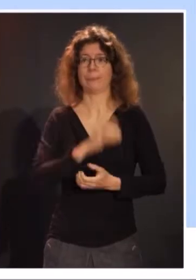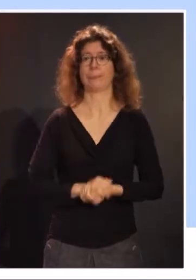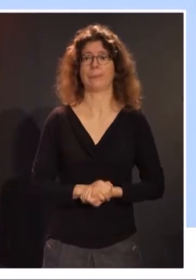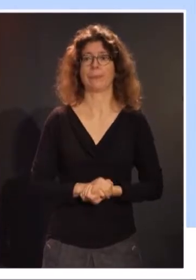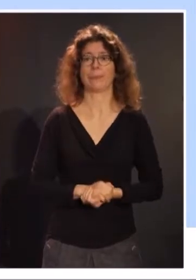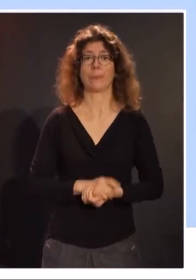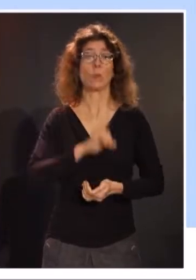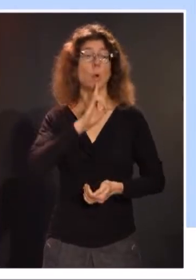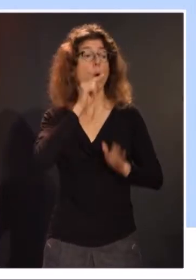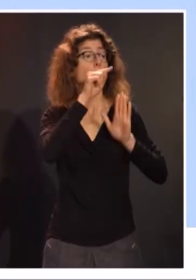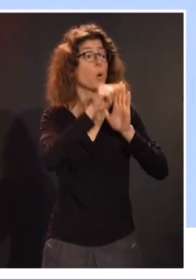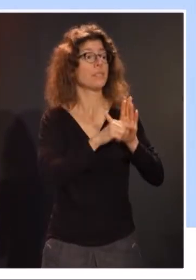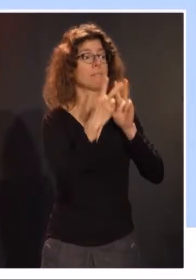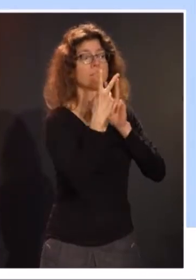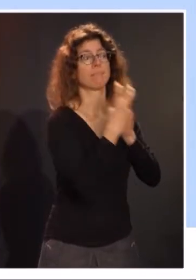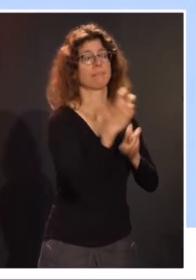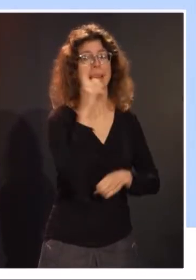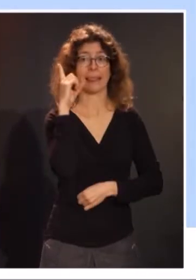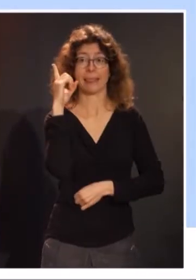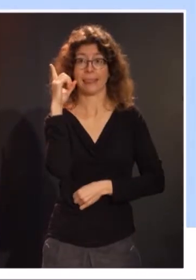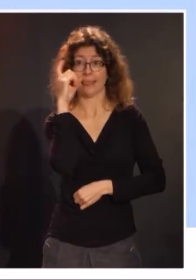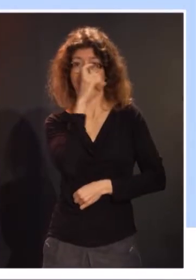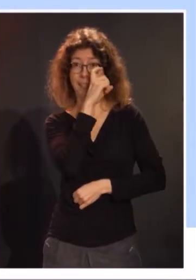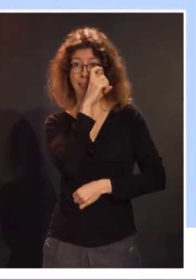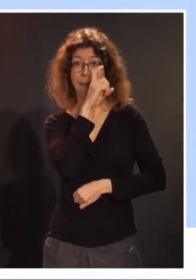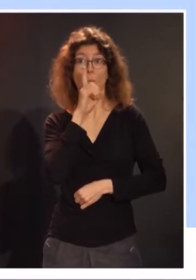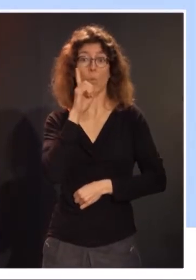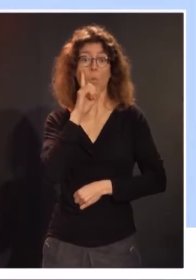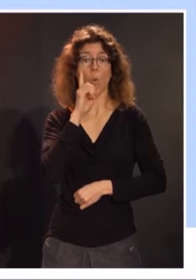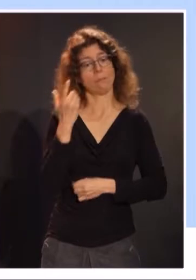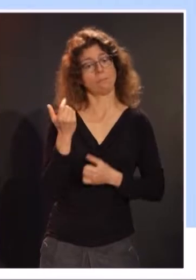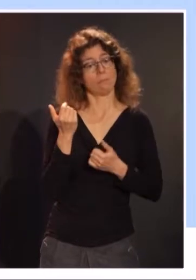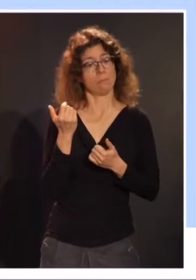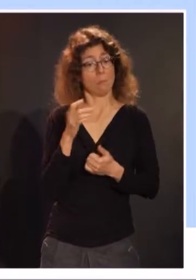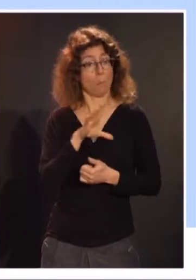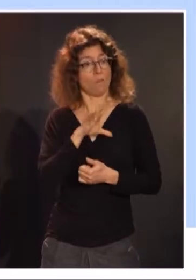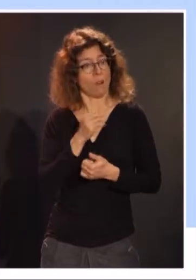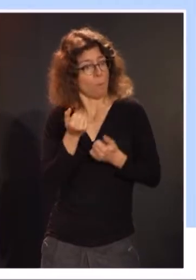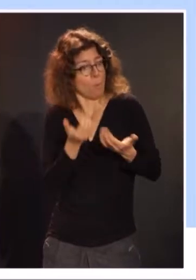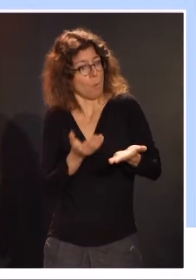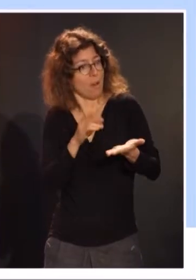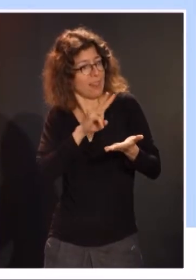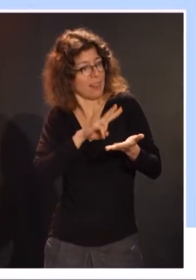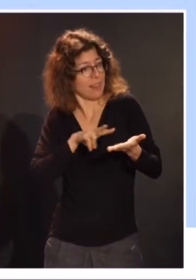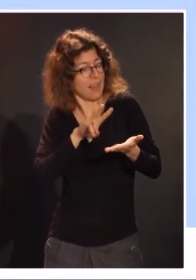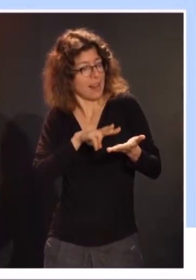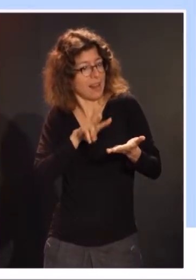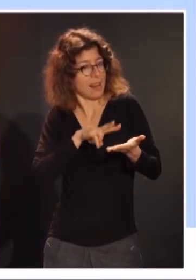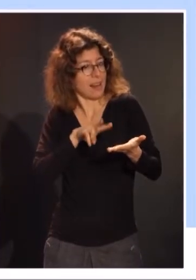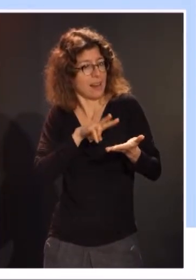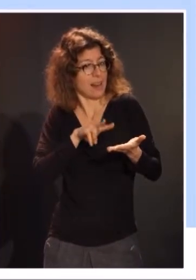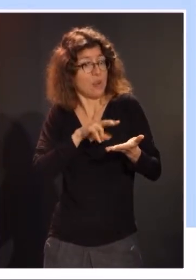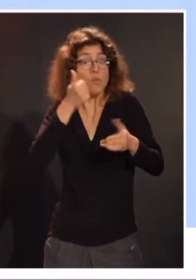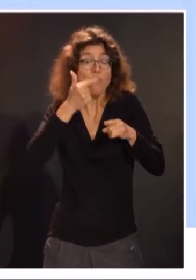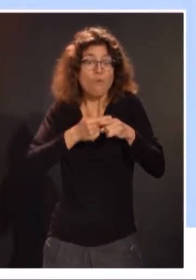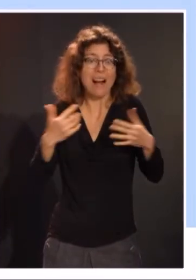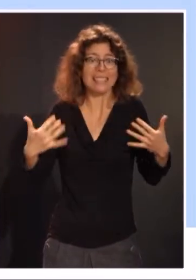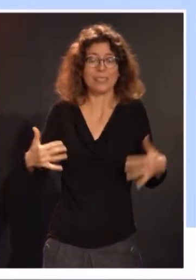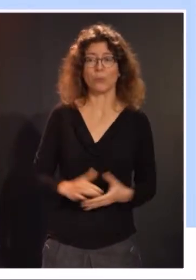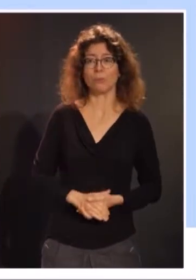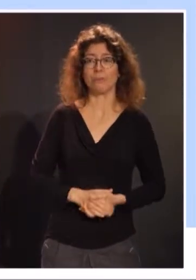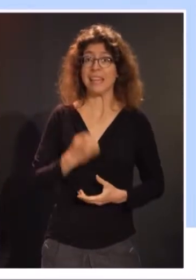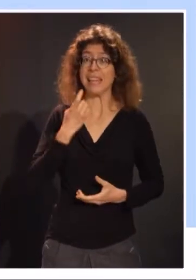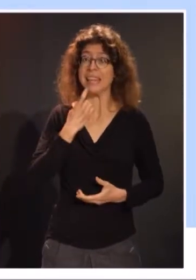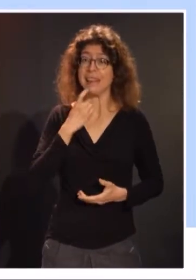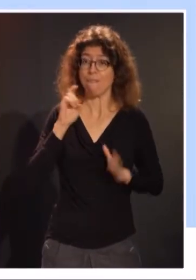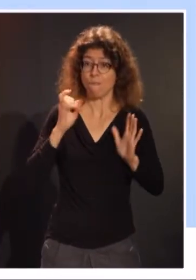de compréhension de consignes, puisque si la lecture était offerte par l'enseignant, c'était à une seule reprise. Donc quand l'élève voulait relire la